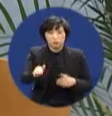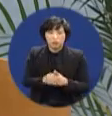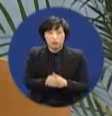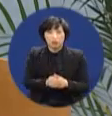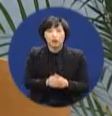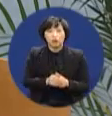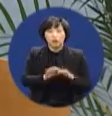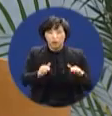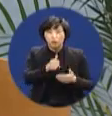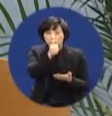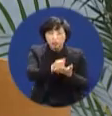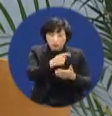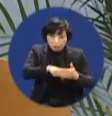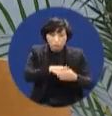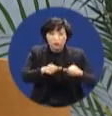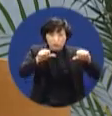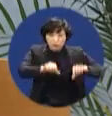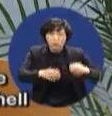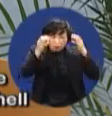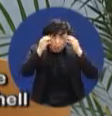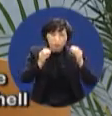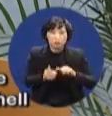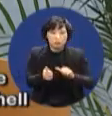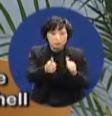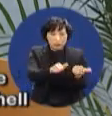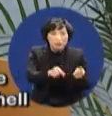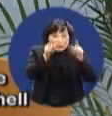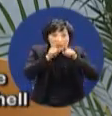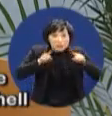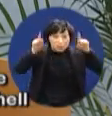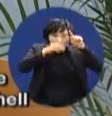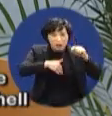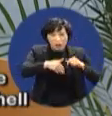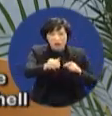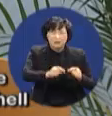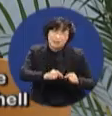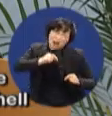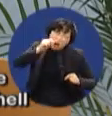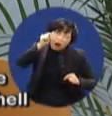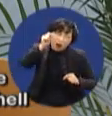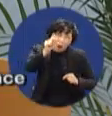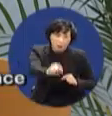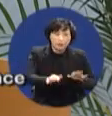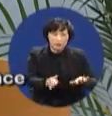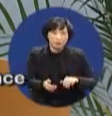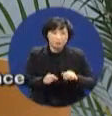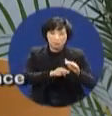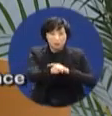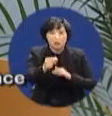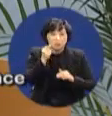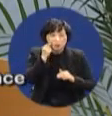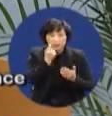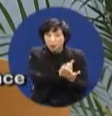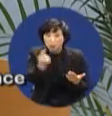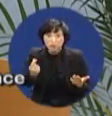안에서 저주받고 고통당하고 사망해서 지옥이라고는 전혀 피할 수 없는